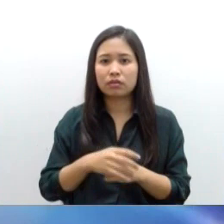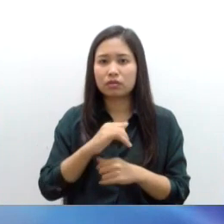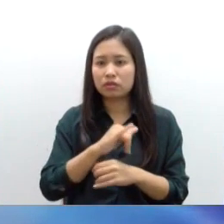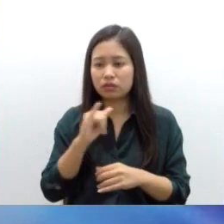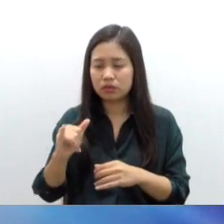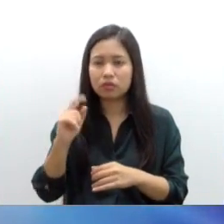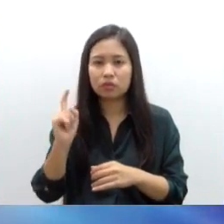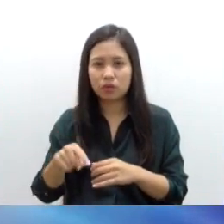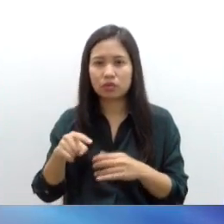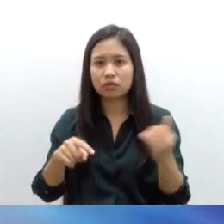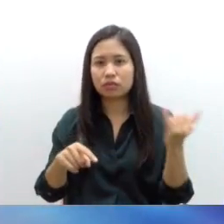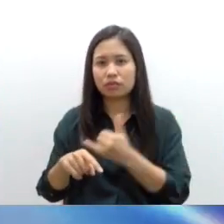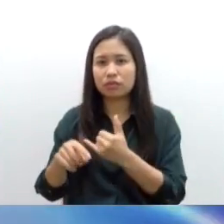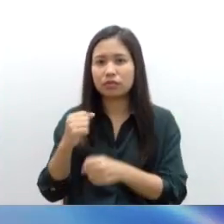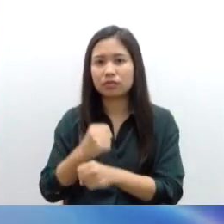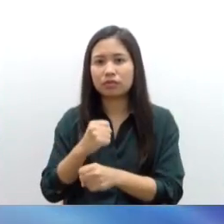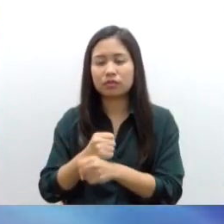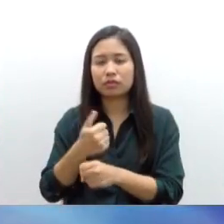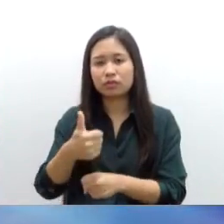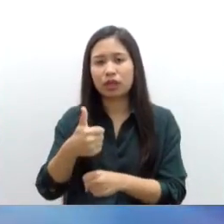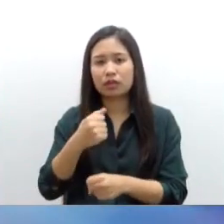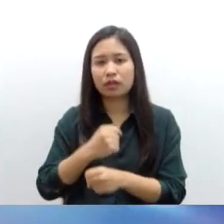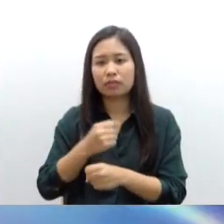ายการดำเนินงานของงานที่ได้รับมอบหมาย